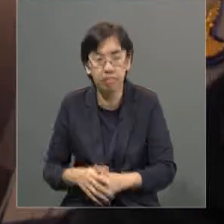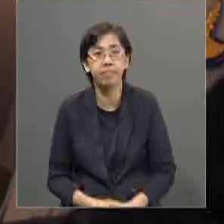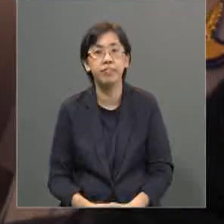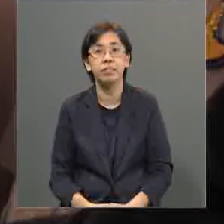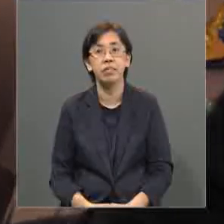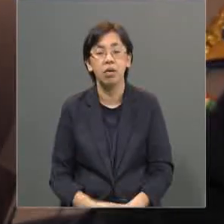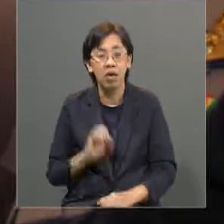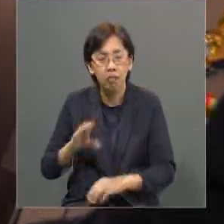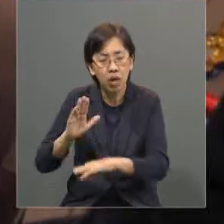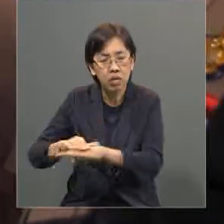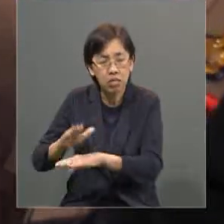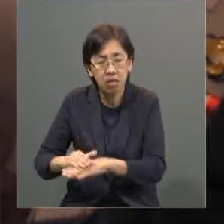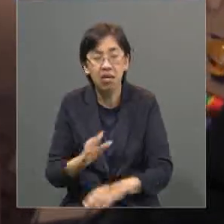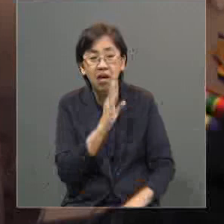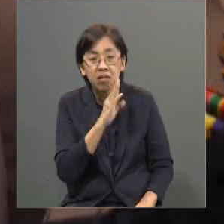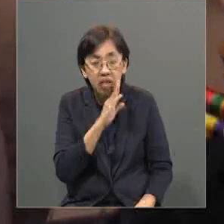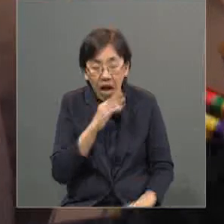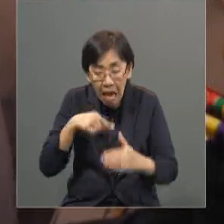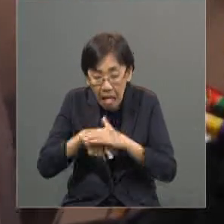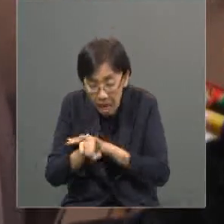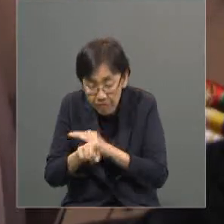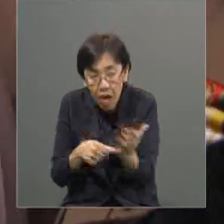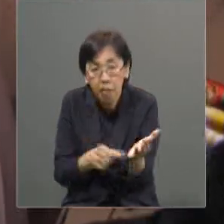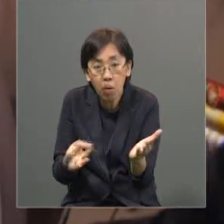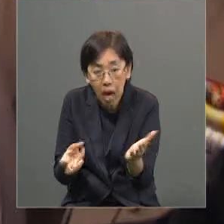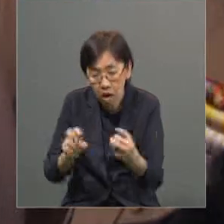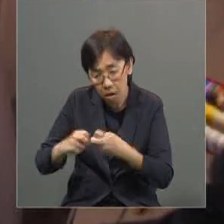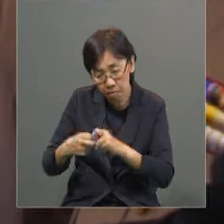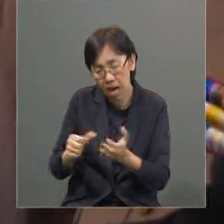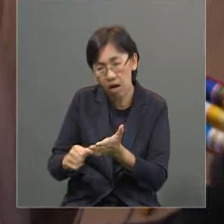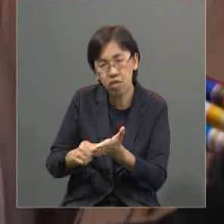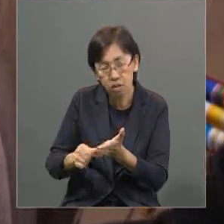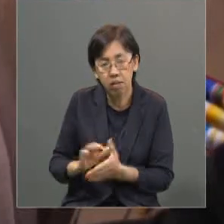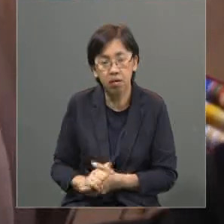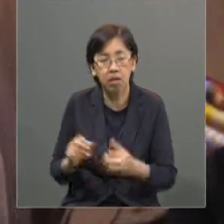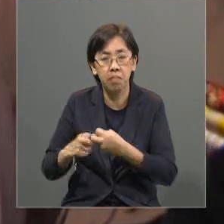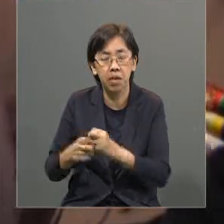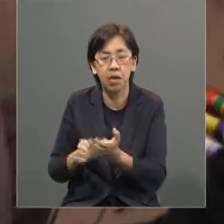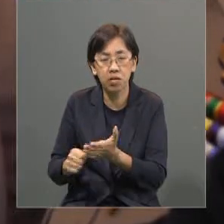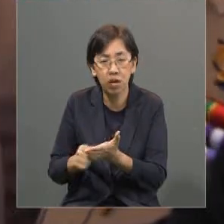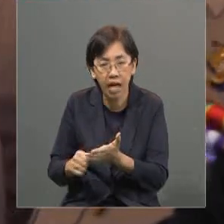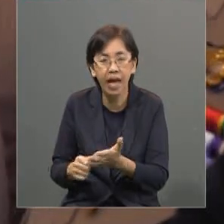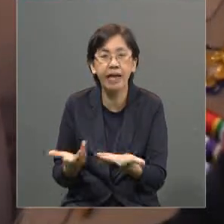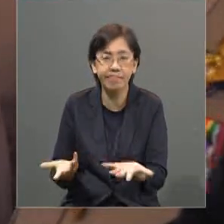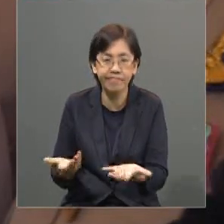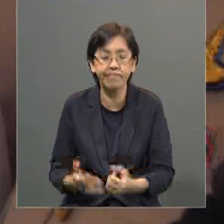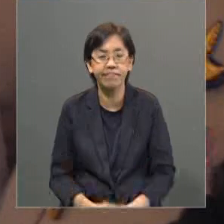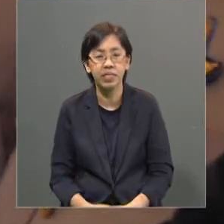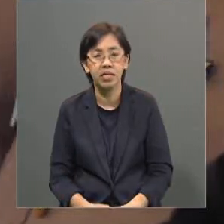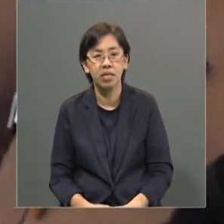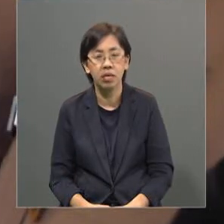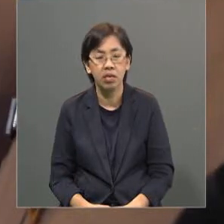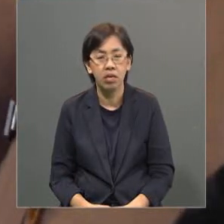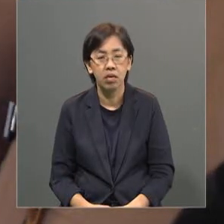นะครับแต่ว่าท่านยังรับรอบทำกันอยู่ก็ต้องแก้ปัญหายังไงก็ต้องแก้ปัญหาครับมันปัญหาเกิดแล้วครับเพราะนั้นกรมฝน